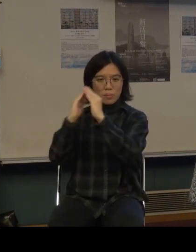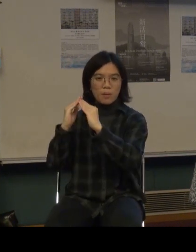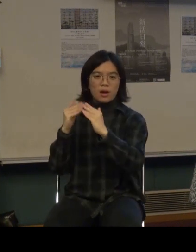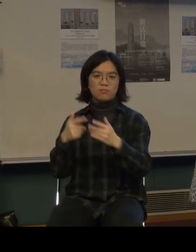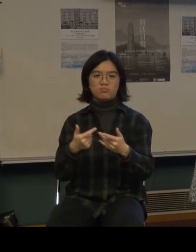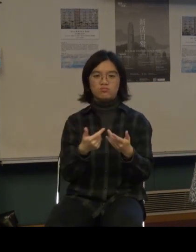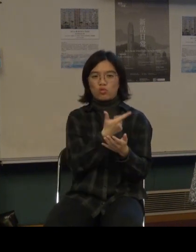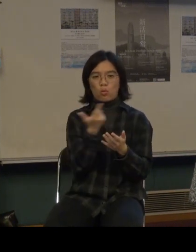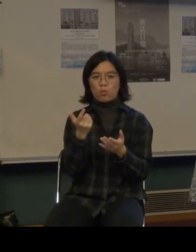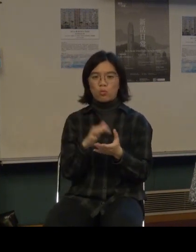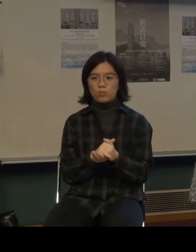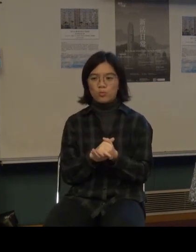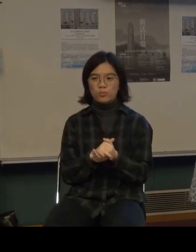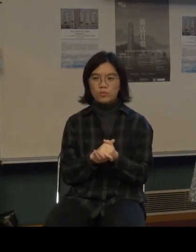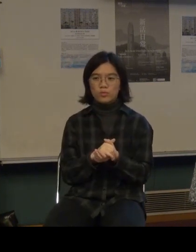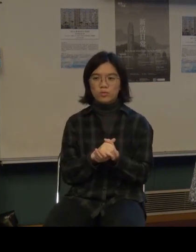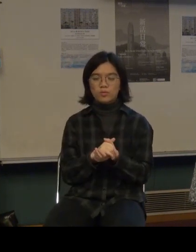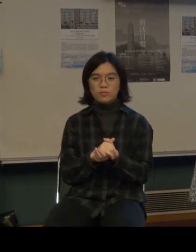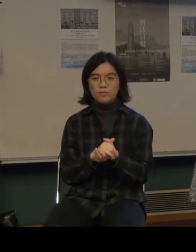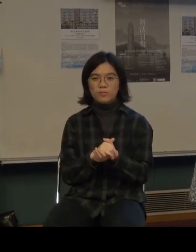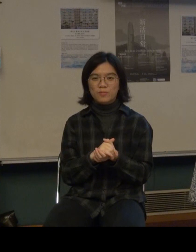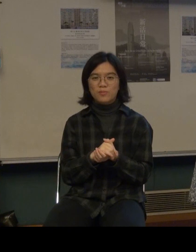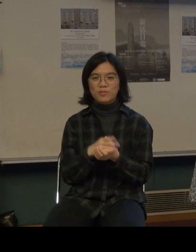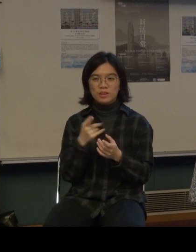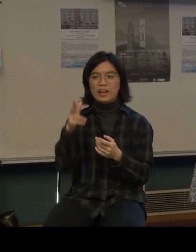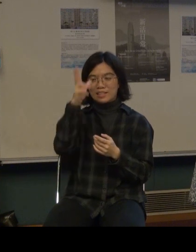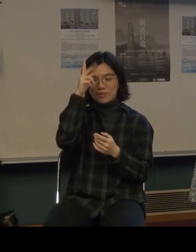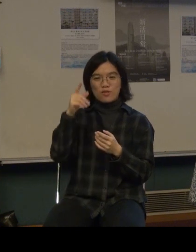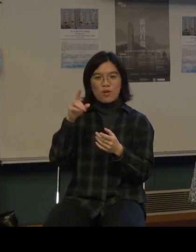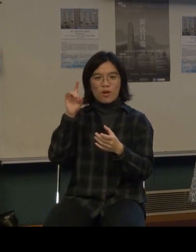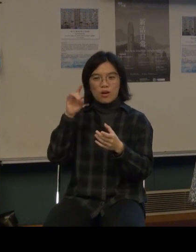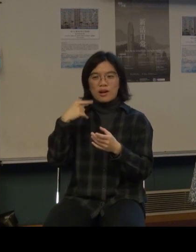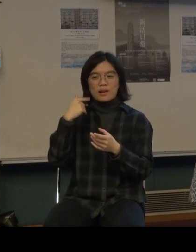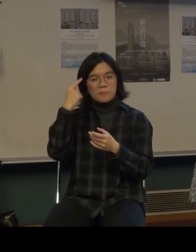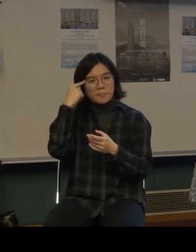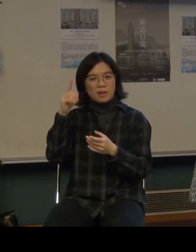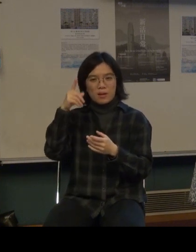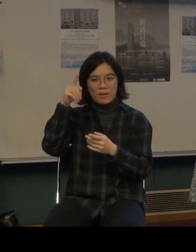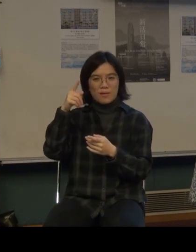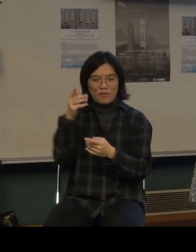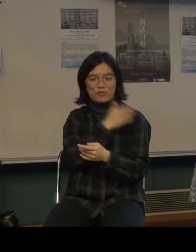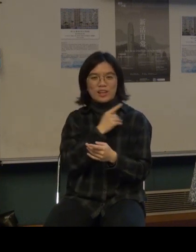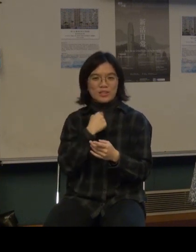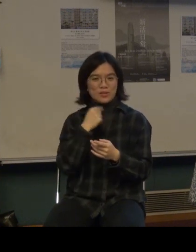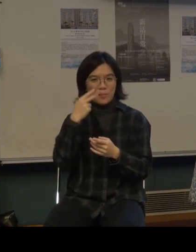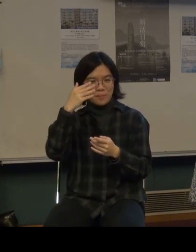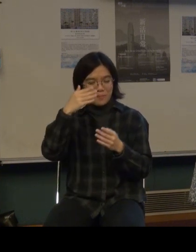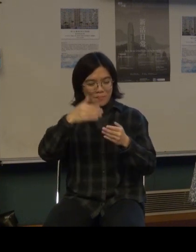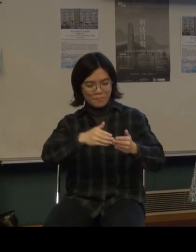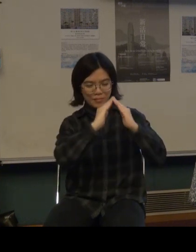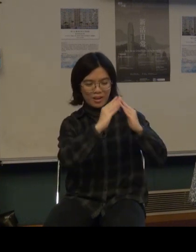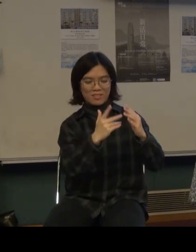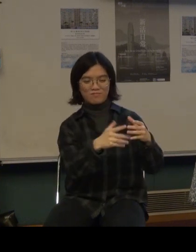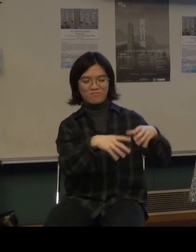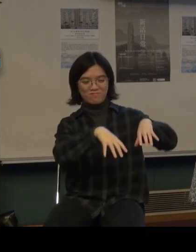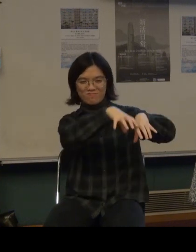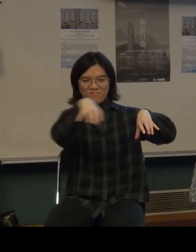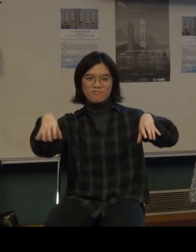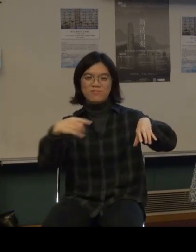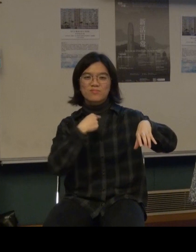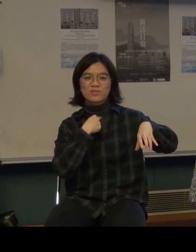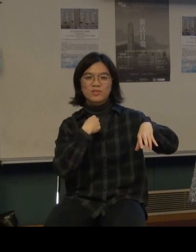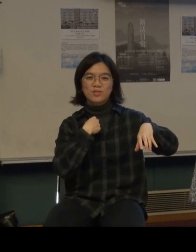咁當時政府嘅公務司署咧就係要負責起呢個徙置區嘅啊。咁所以公務司署咧喺戰後咧陷入咗非常唔